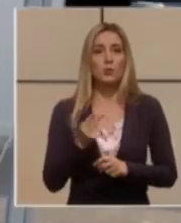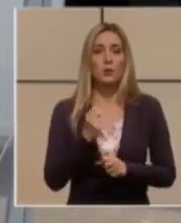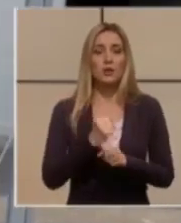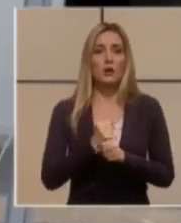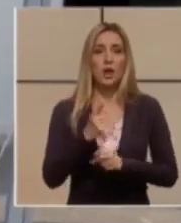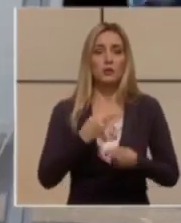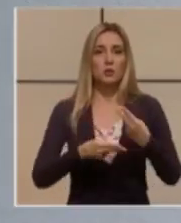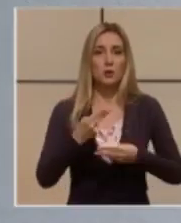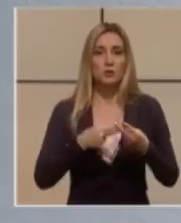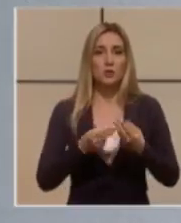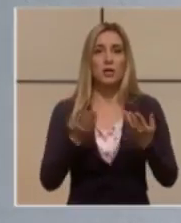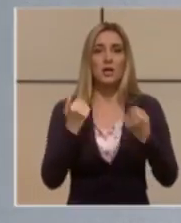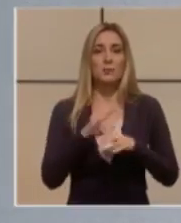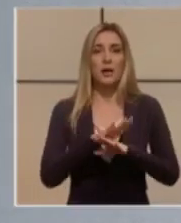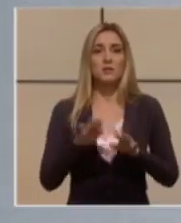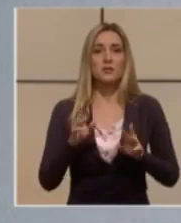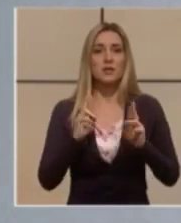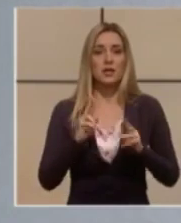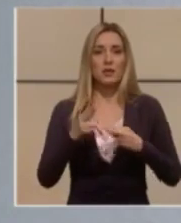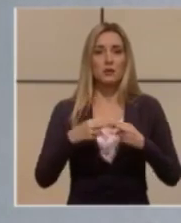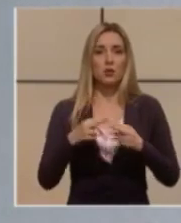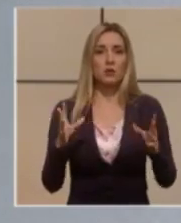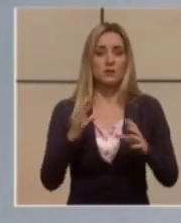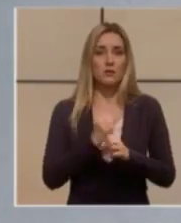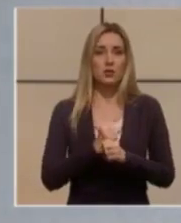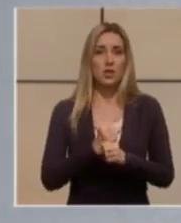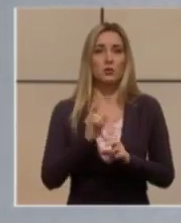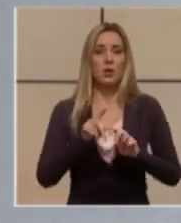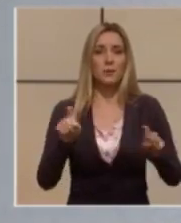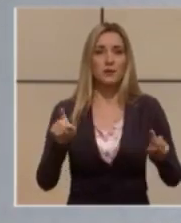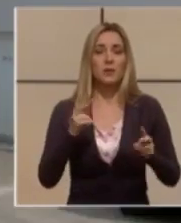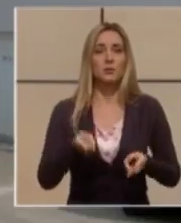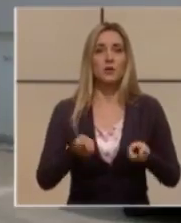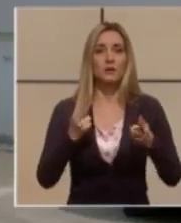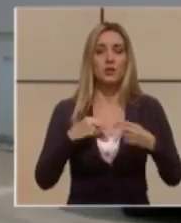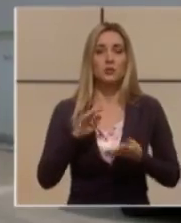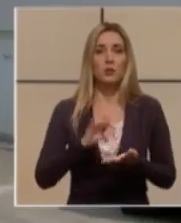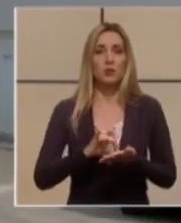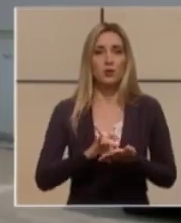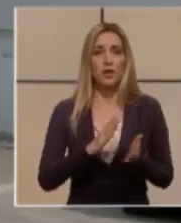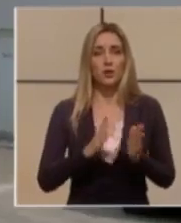radu i proizvodnji. Ipak svi se nadaju skorom završetku epidemije i vraćanju u normalne tokove.